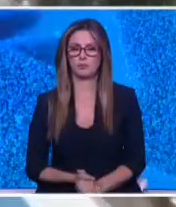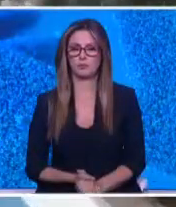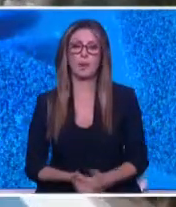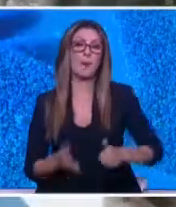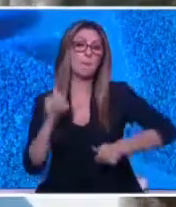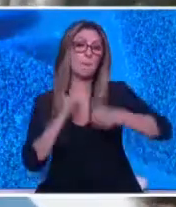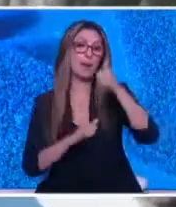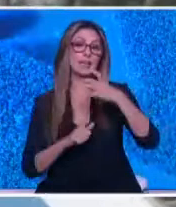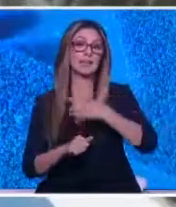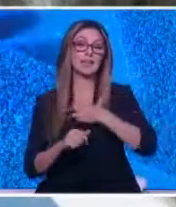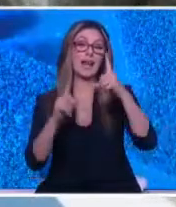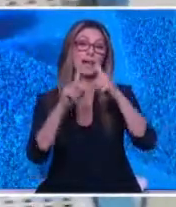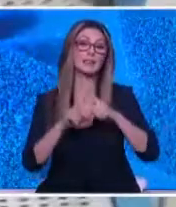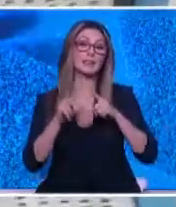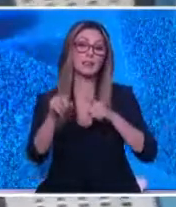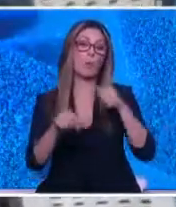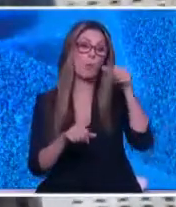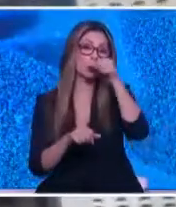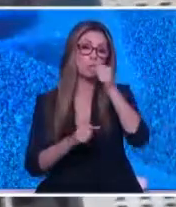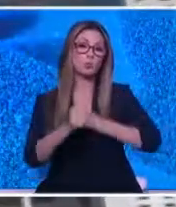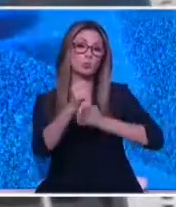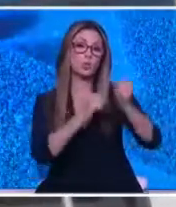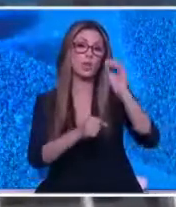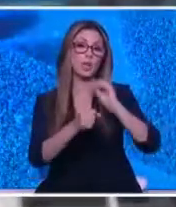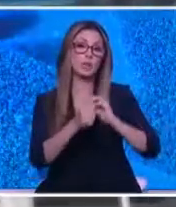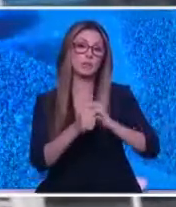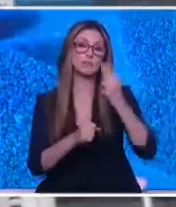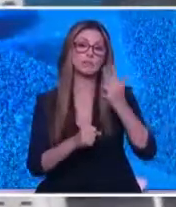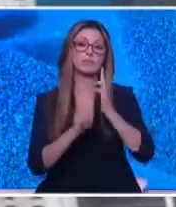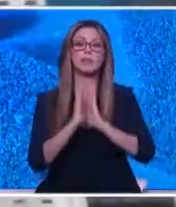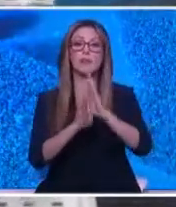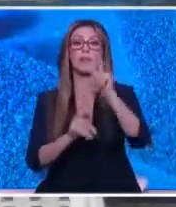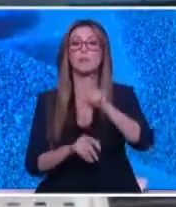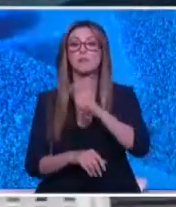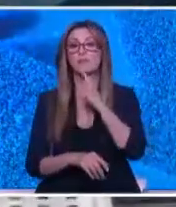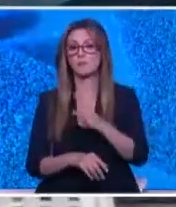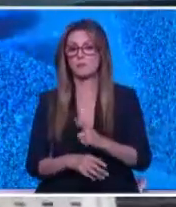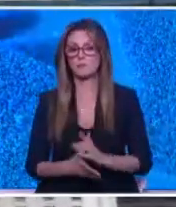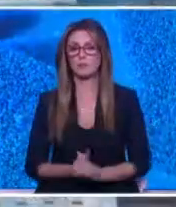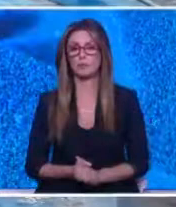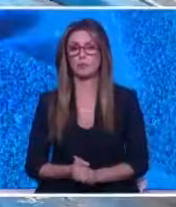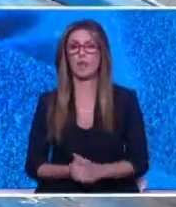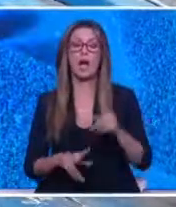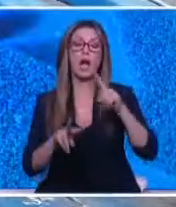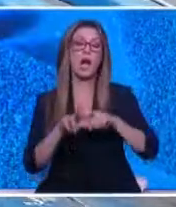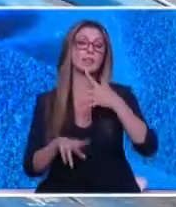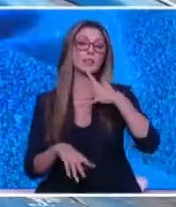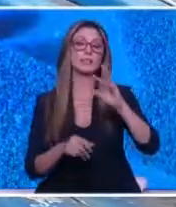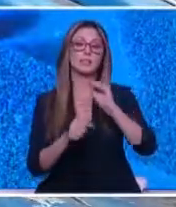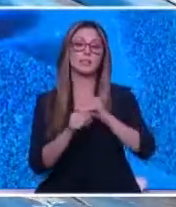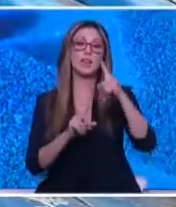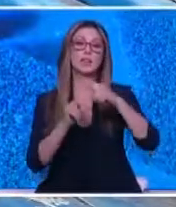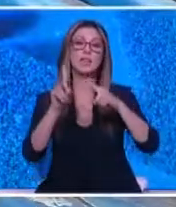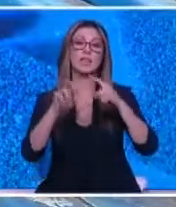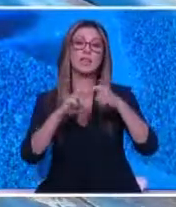Bakan Soylu sosyal medya hesabından uyuşturucuyla mücadelemiz hız kesmiyor ifadesini kullandı. Akdeniz ilçesinde bir tırda yapılan